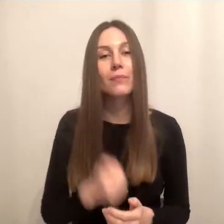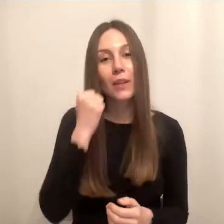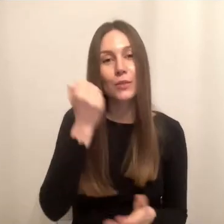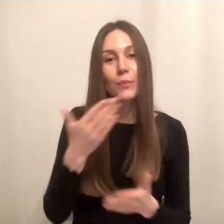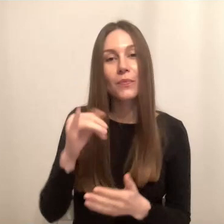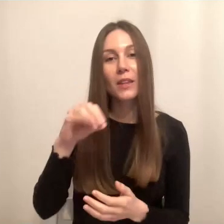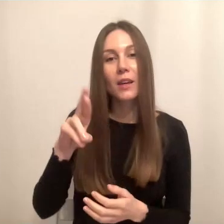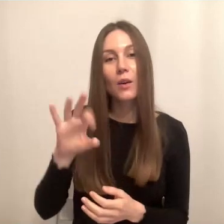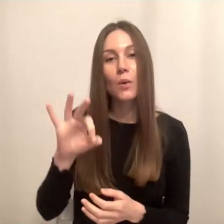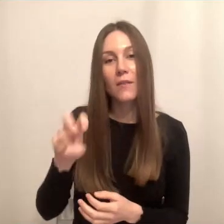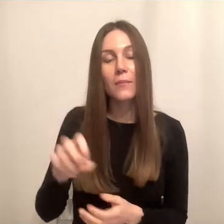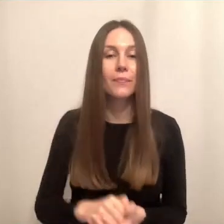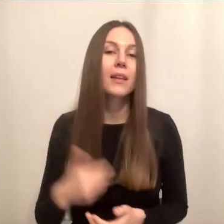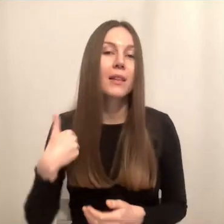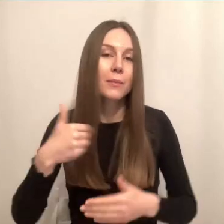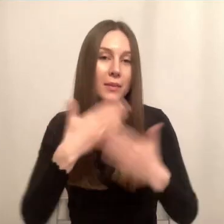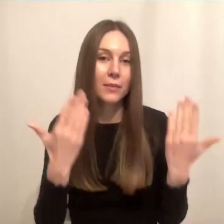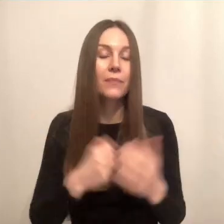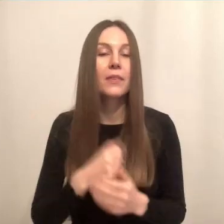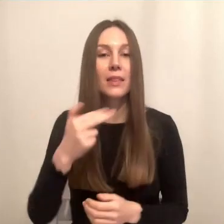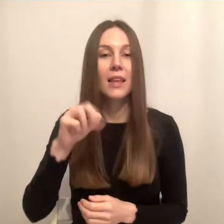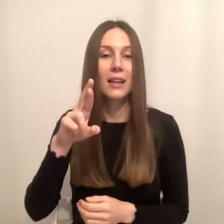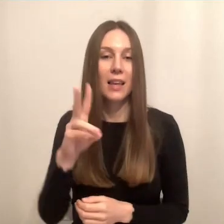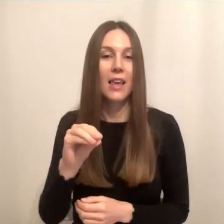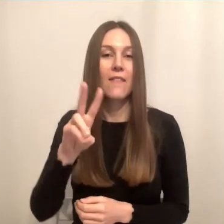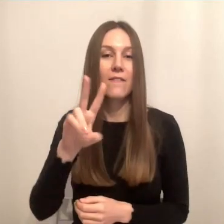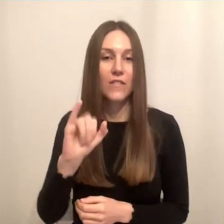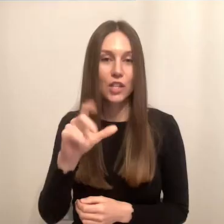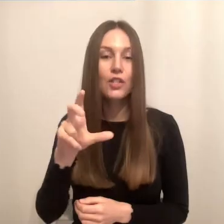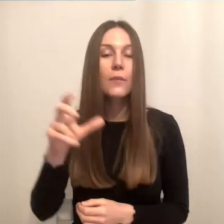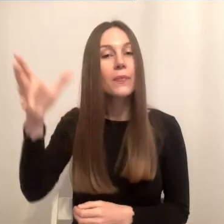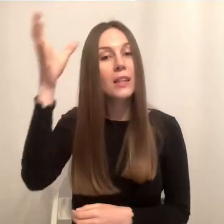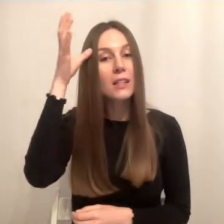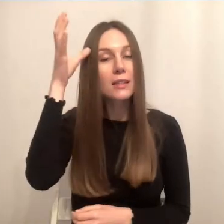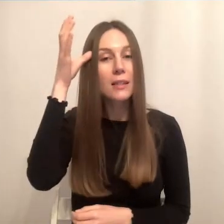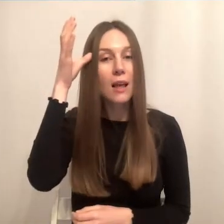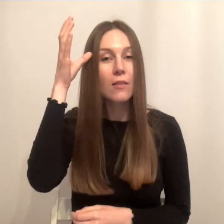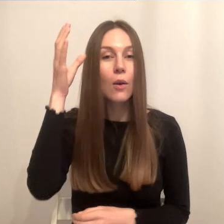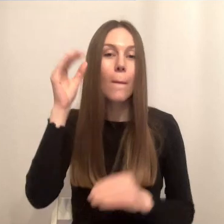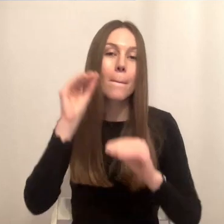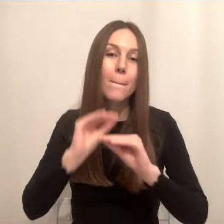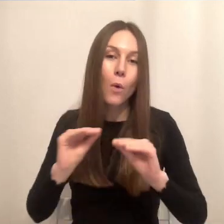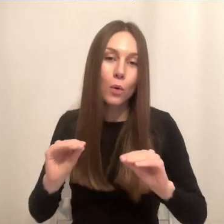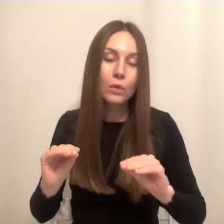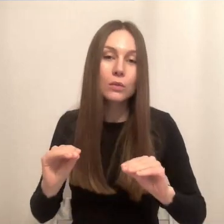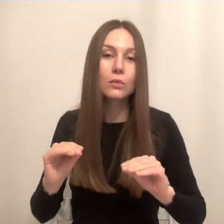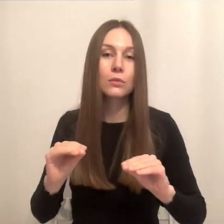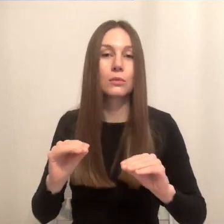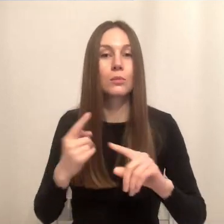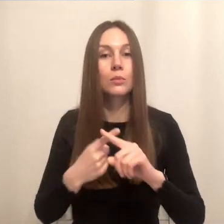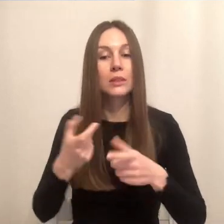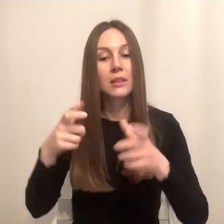Ačiū labai. Labą dieną, esu Jaroslav Narkevič, išsilavinimas mokytojas bei